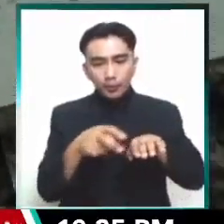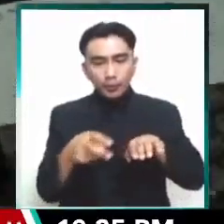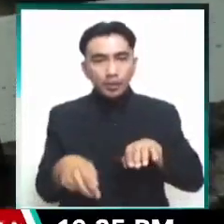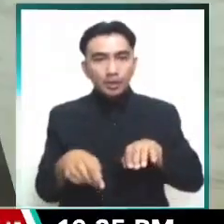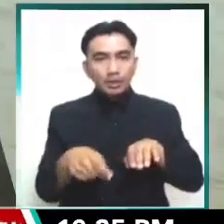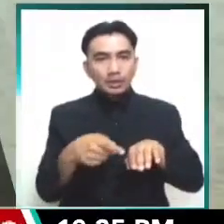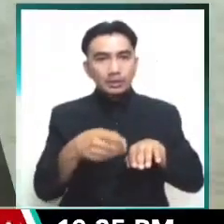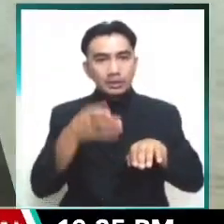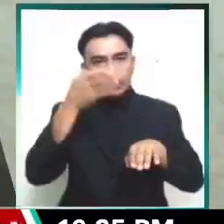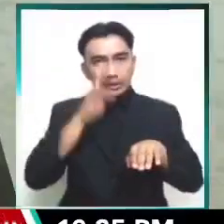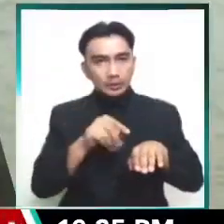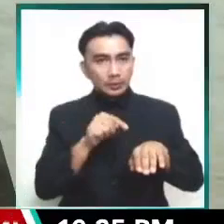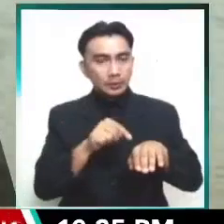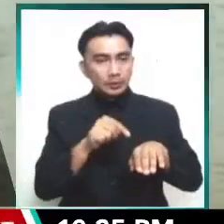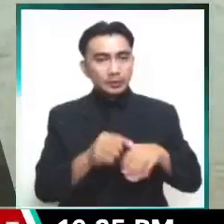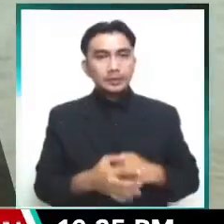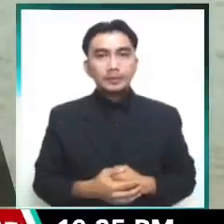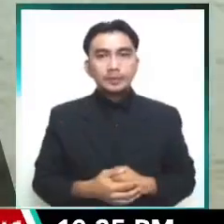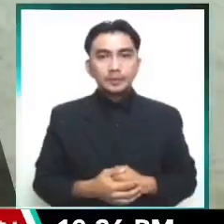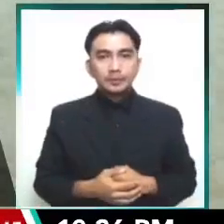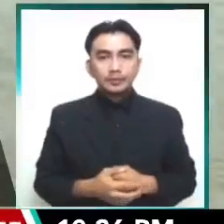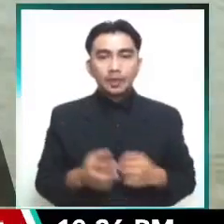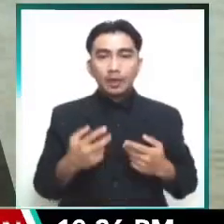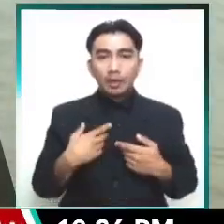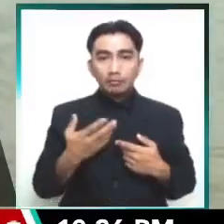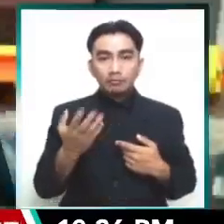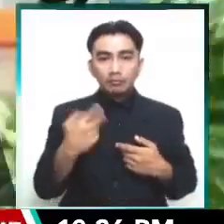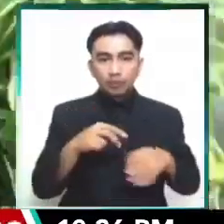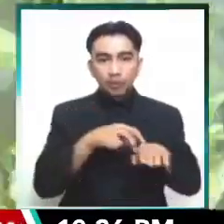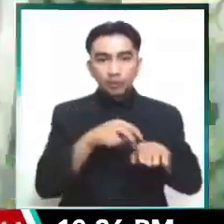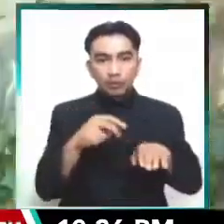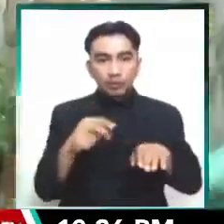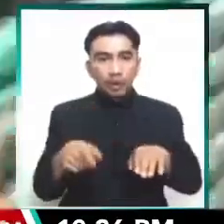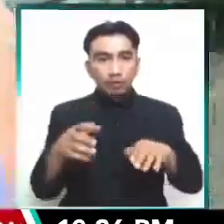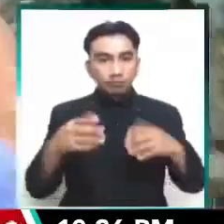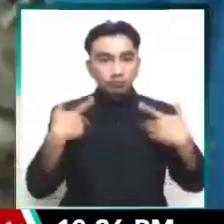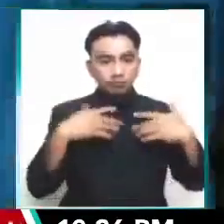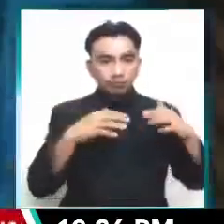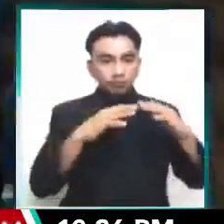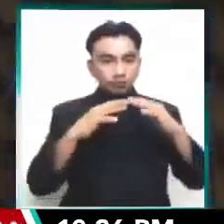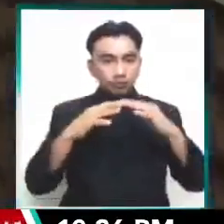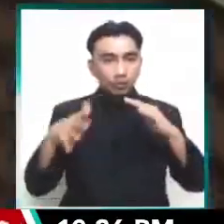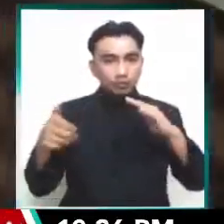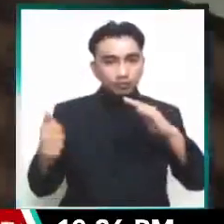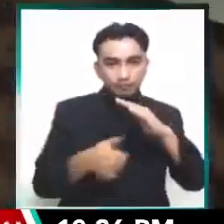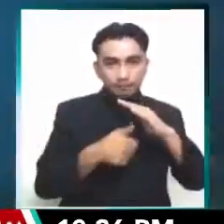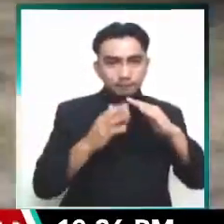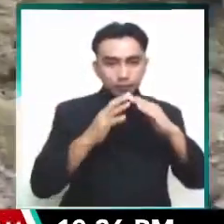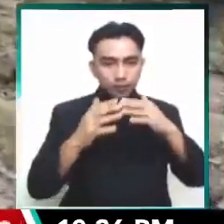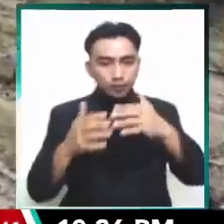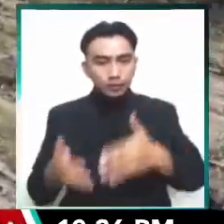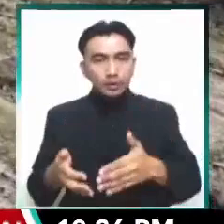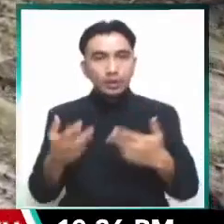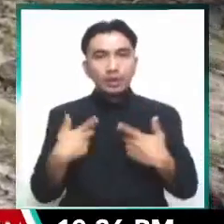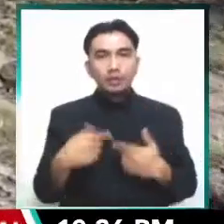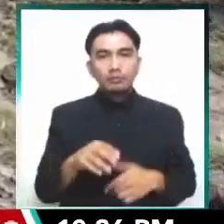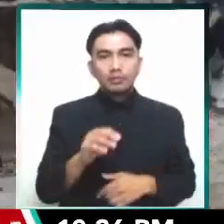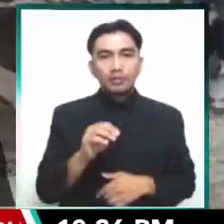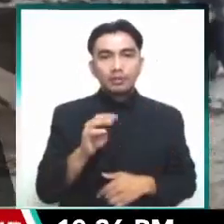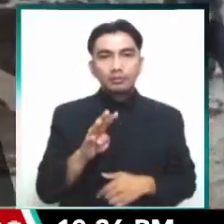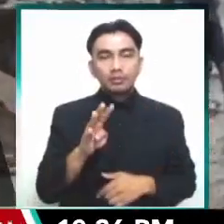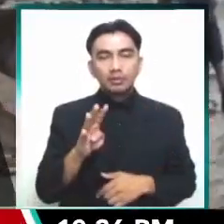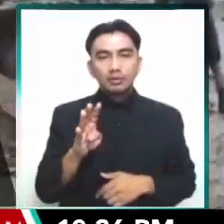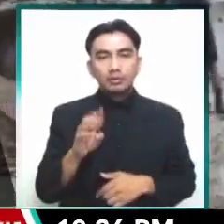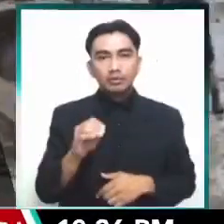dike. Nauna nang nahulog sa ilog ang tatlong waiting shed. Inilikas ang mahigit 40 pamilya. Kabi-kabila rin